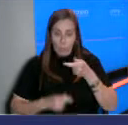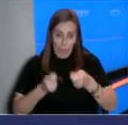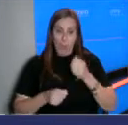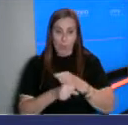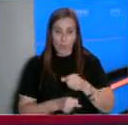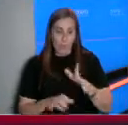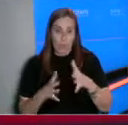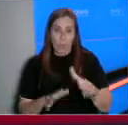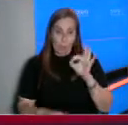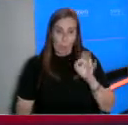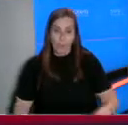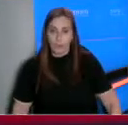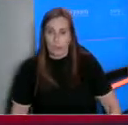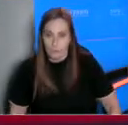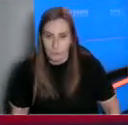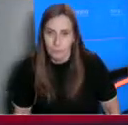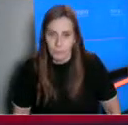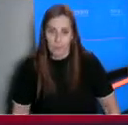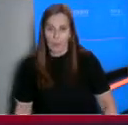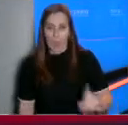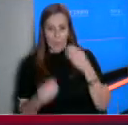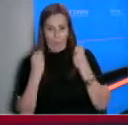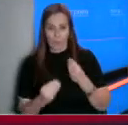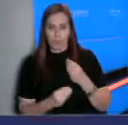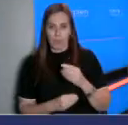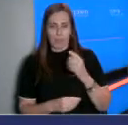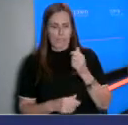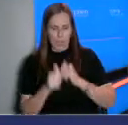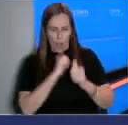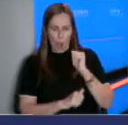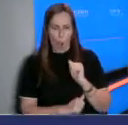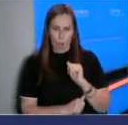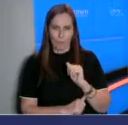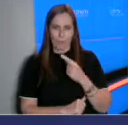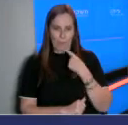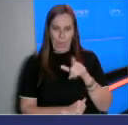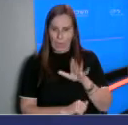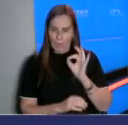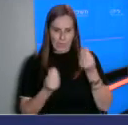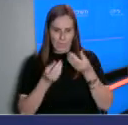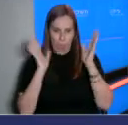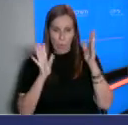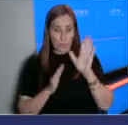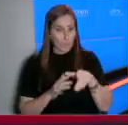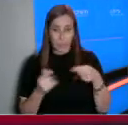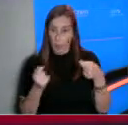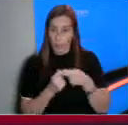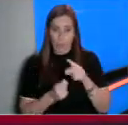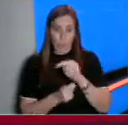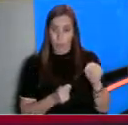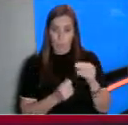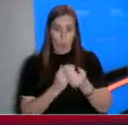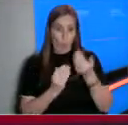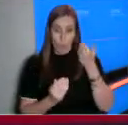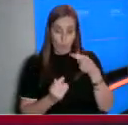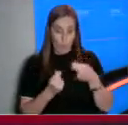לעשות אותו, אבל אתה בוחר בו. אבל רגע, אני אלך רגע צעד אחורה, ואז אגיד לך עד כמה זה חמור, וזה גם מתקשר לנושא הקודם שלכם,